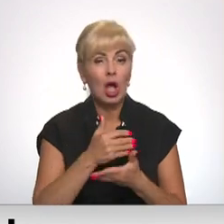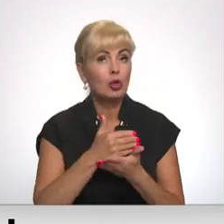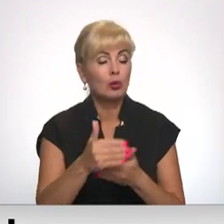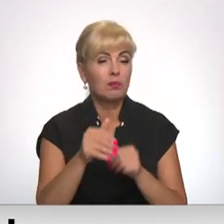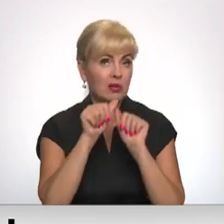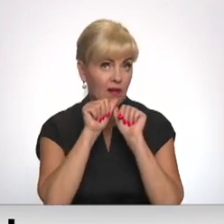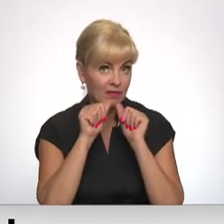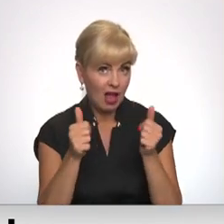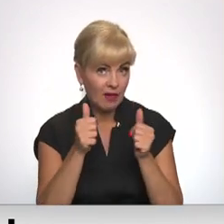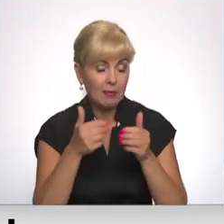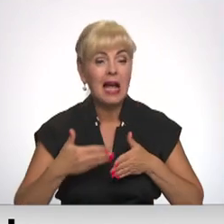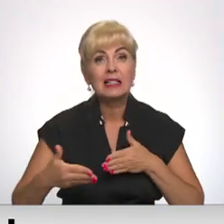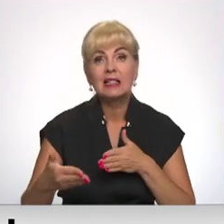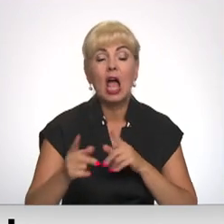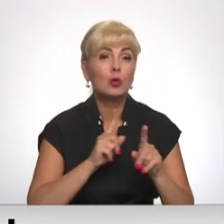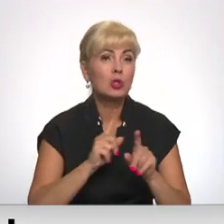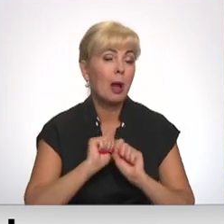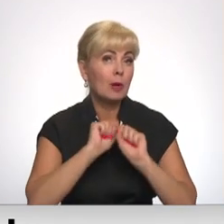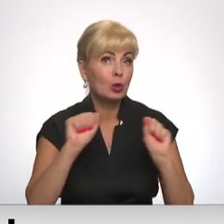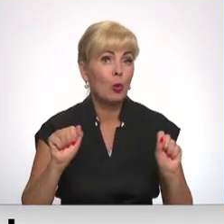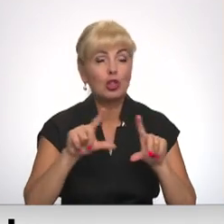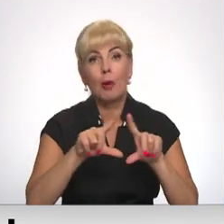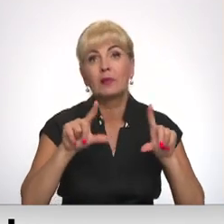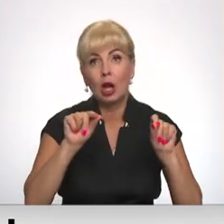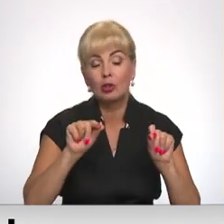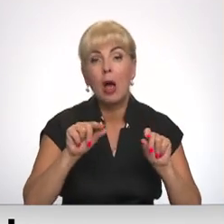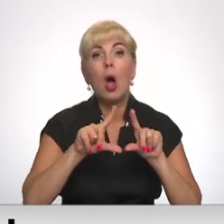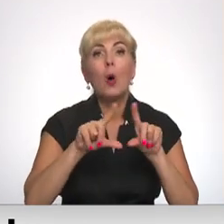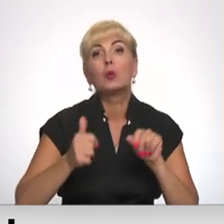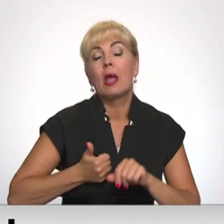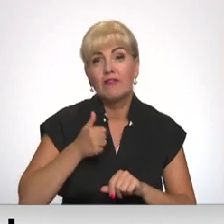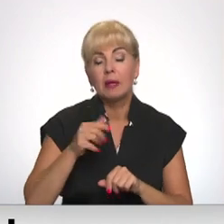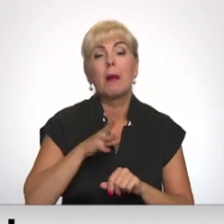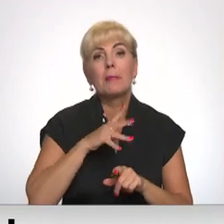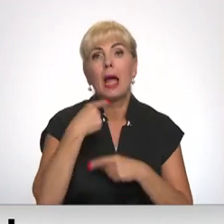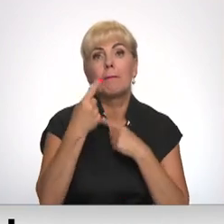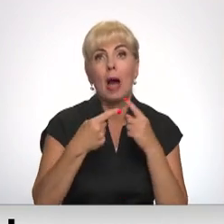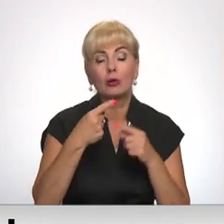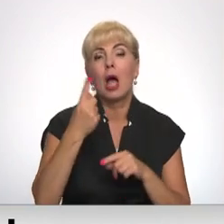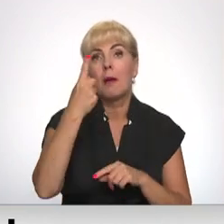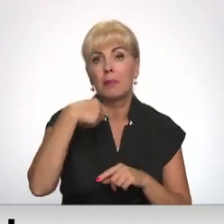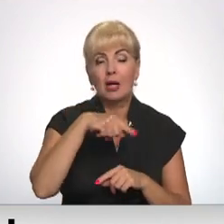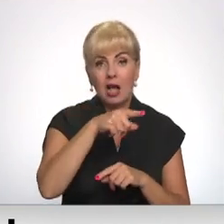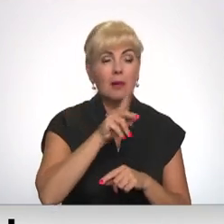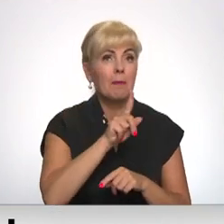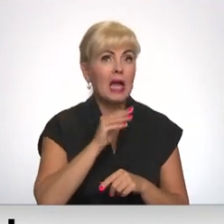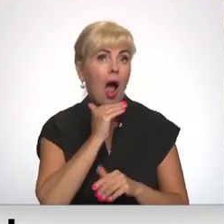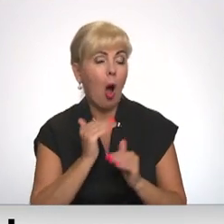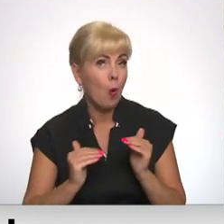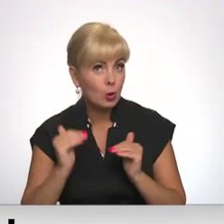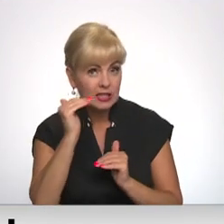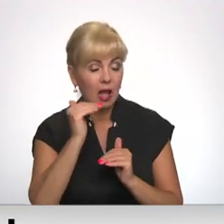nevar. Ceļu satiksmes un drošības direkcijā atzīst, ka ar uzņēmumu pārrunas bijušas, bet prasības bijušas nesamērīgas.